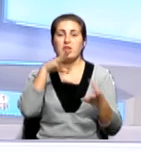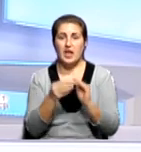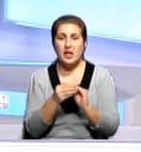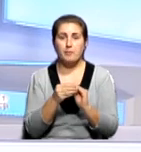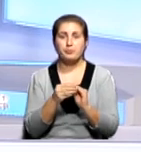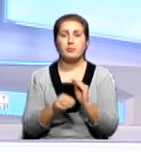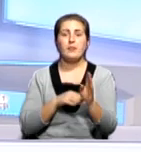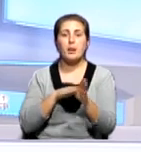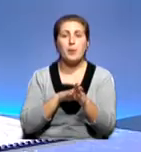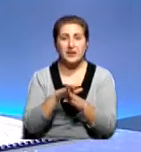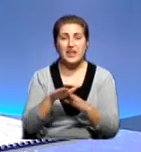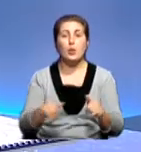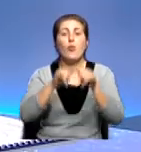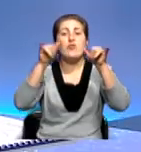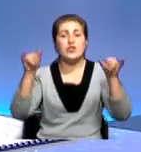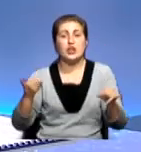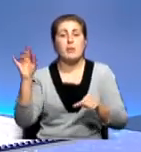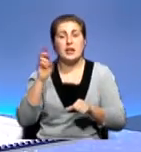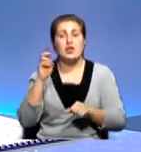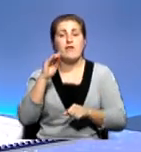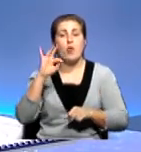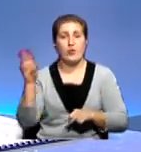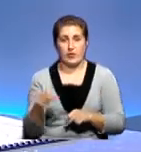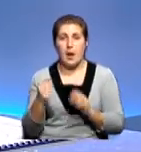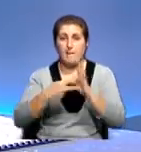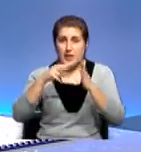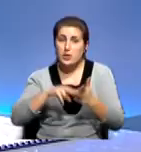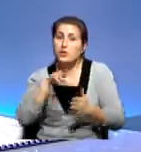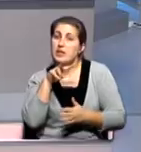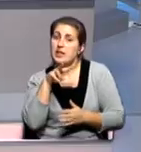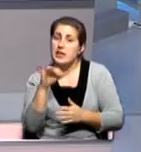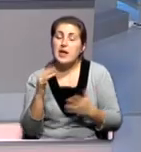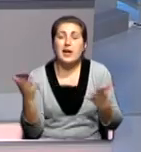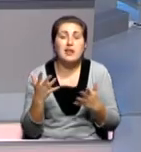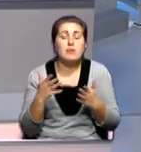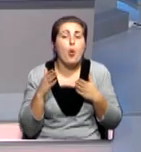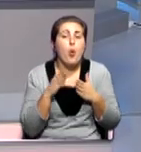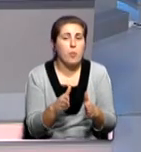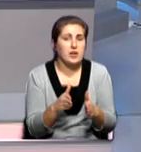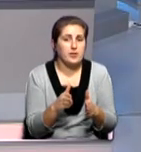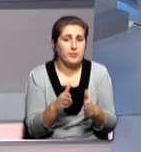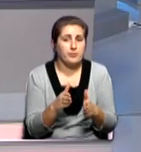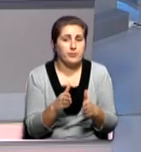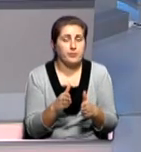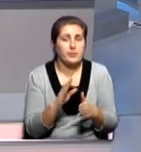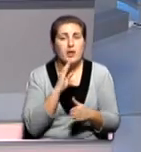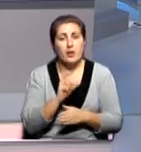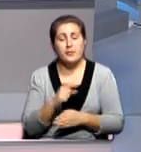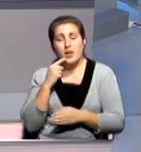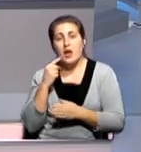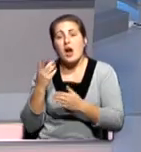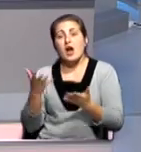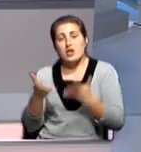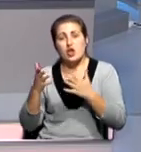пополнение увеличения библиотечного фонда Планируется ли и каким образом конечно книжный